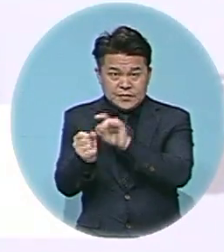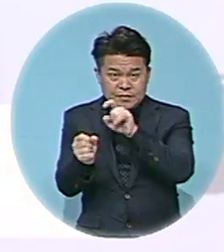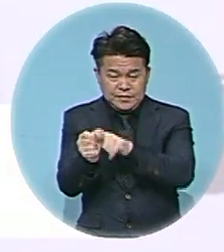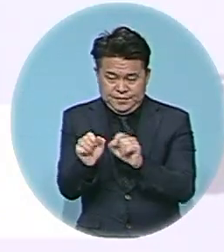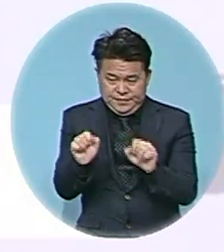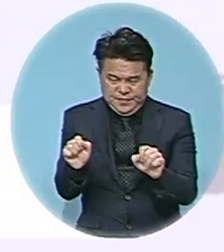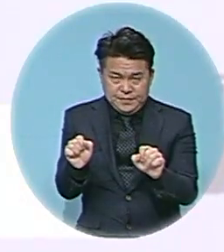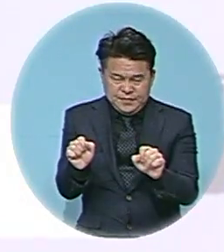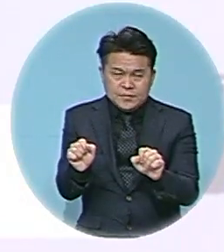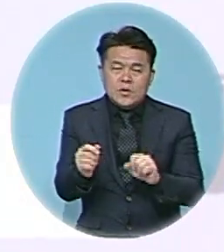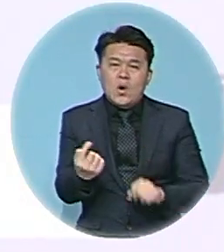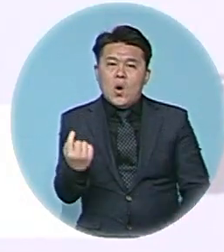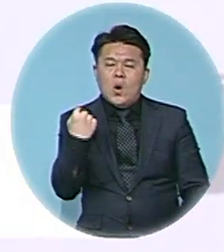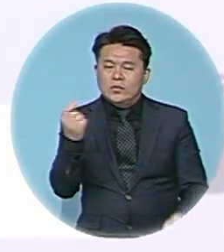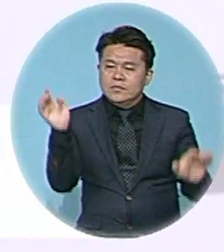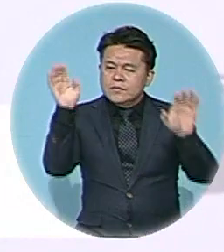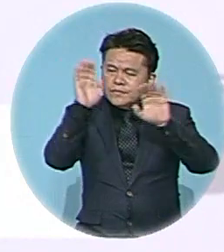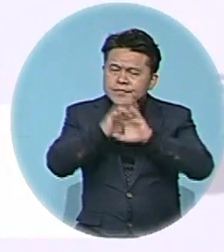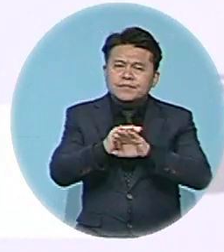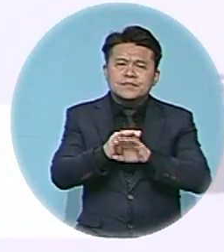때문에 어젯밤